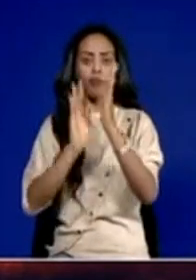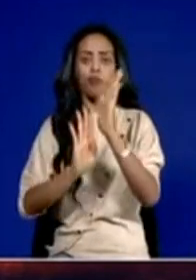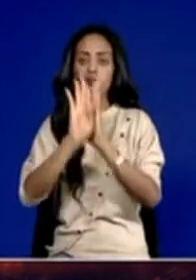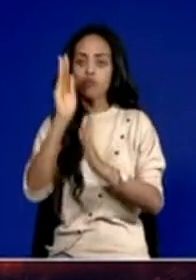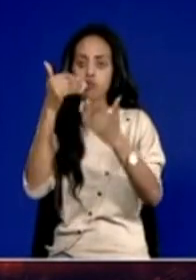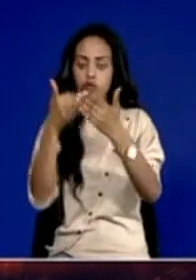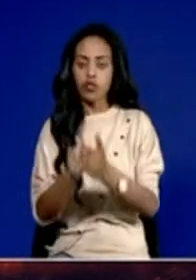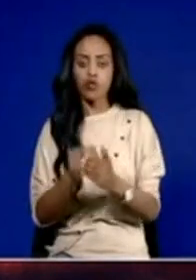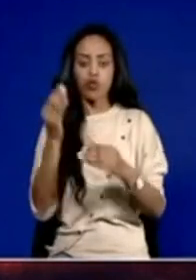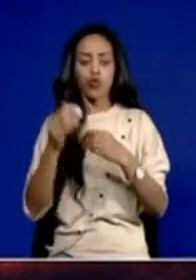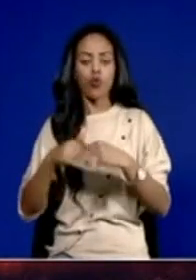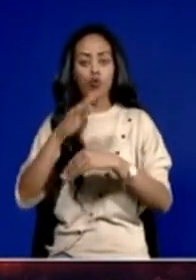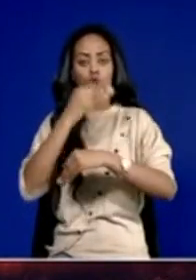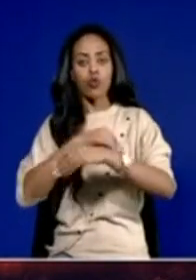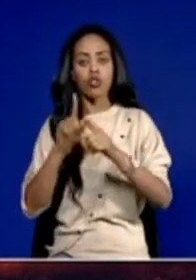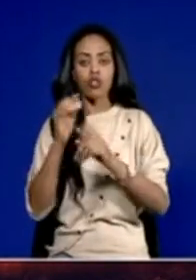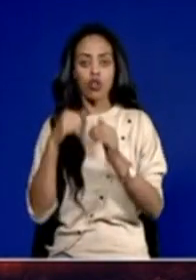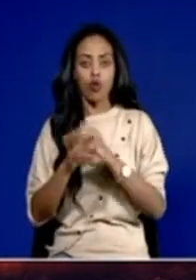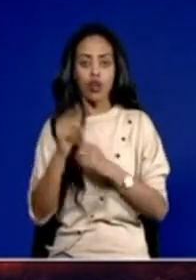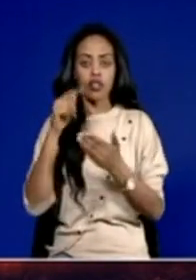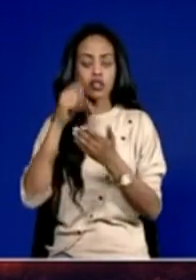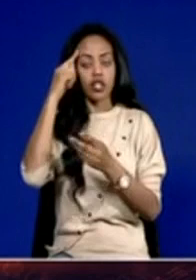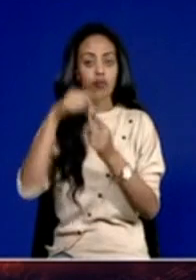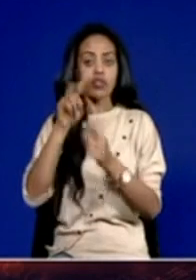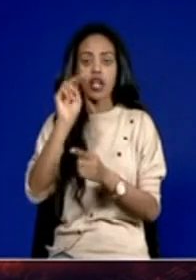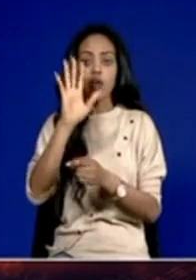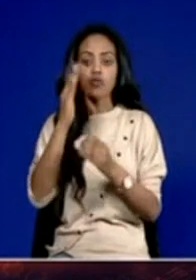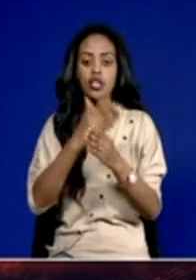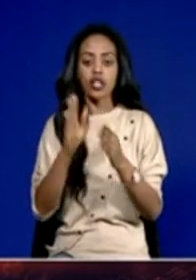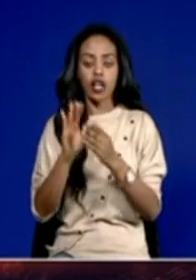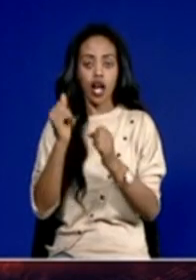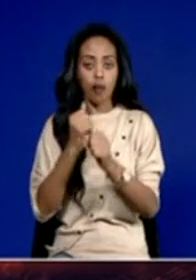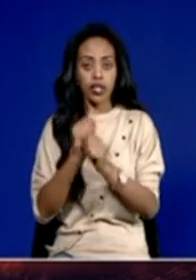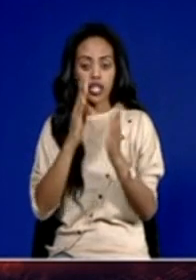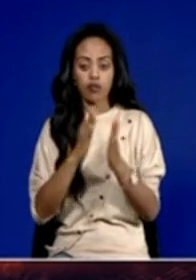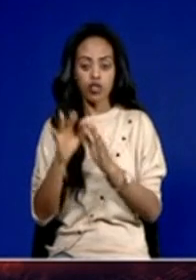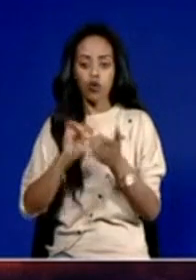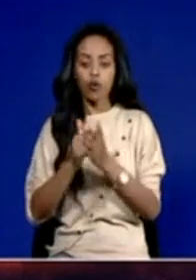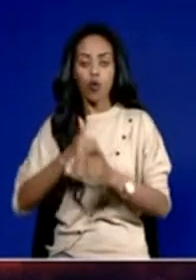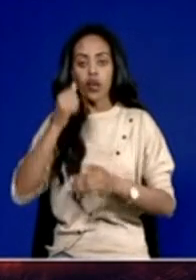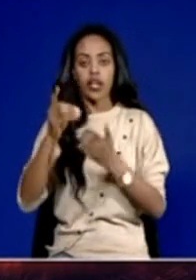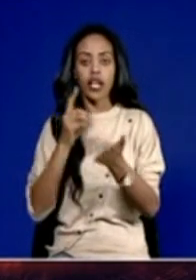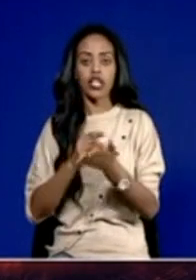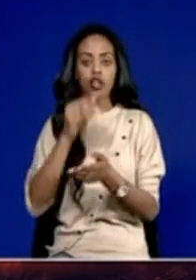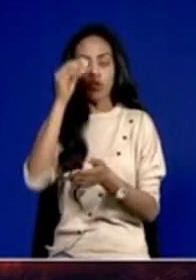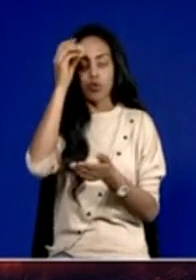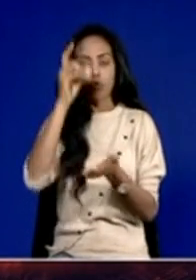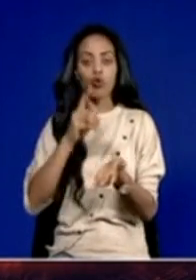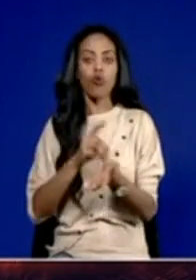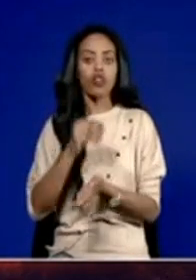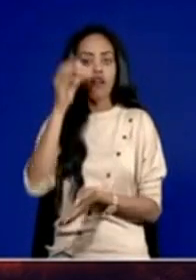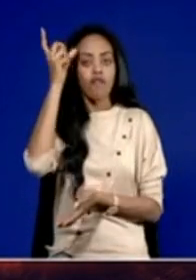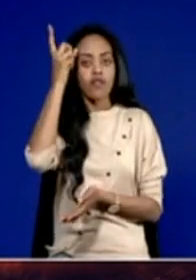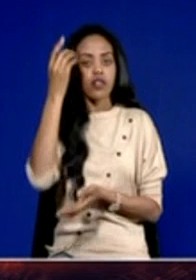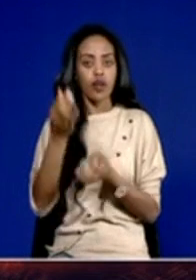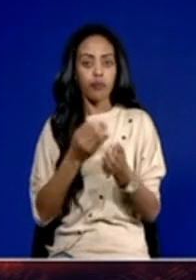ንኽትበፅሕን ልዑል እቶት ንኽህልዋን ዝሕግዝ ትልሚ 25 ዓመት ከም ዝዳሉ ድማ ዋና ዳይረክተር እቲ ኢንስቲትዩት ዶክተር ፍስሓ ኣብተፅዮን ይዛረቡ